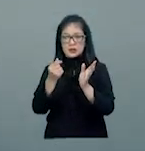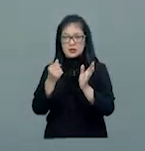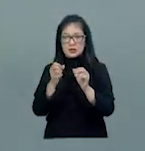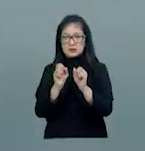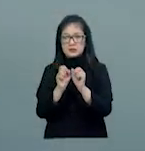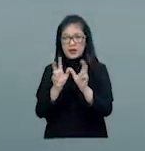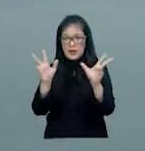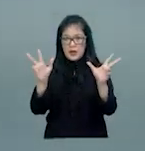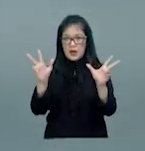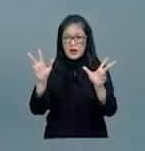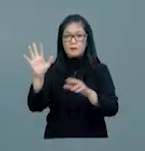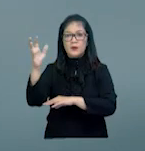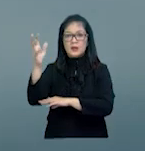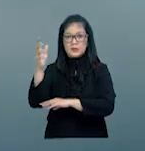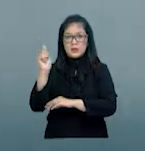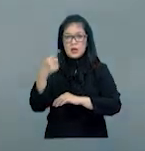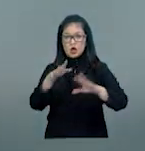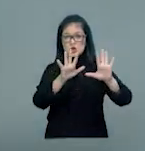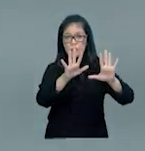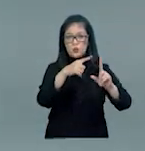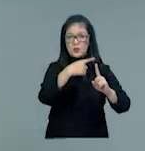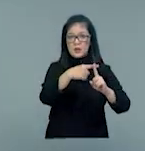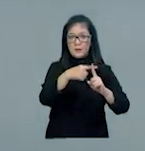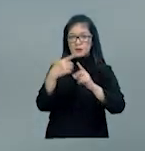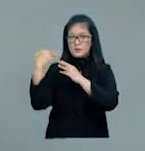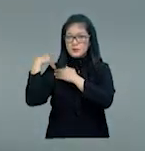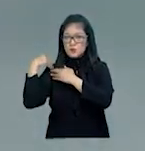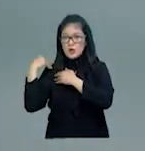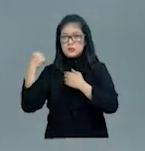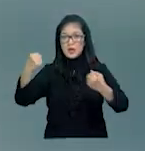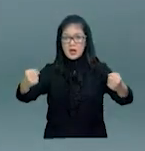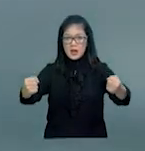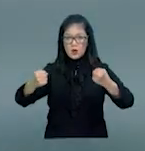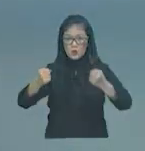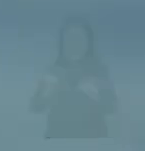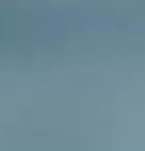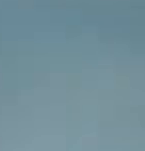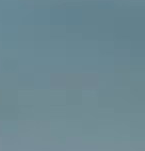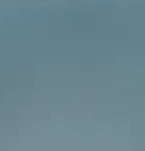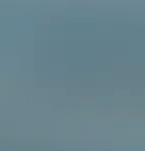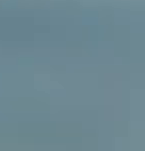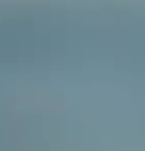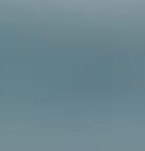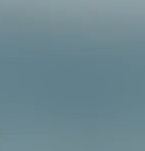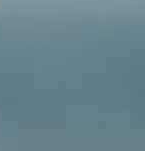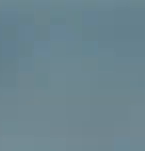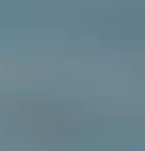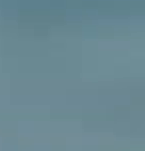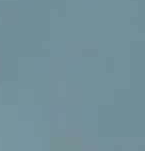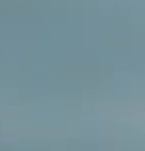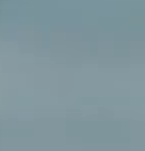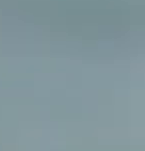orang pemancing dan seorang nahkoda dan satu kru ini terbakar saat dalam perjalanan pulang dari Pulau Sangiang. Kebakaran diduga dipicu